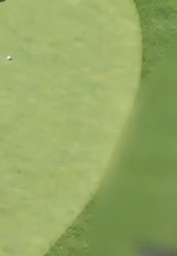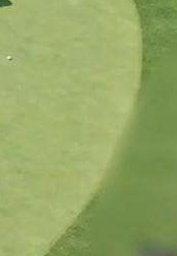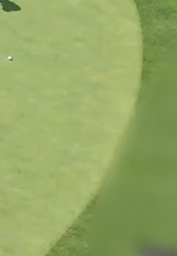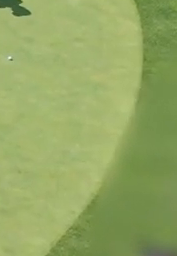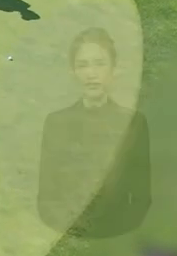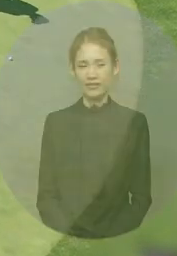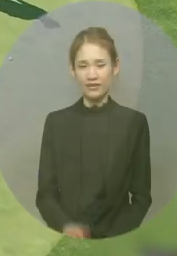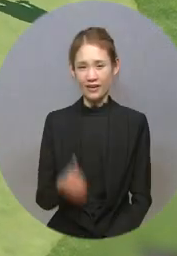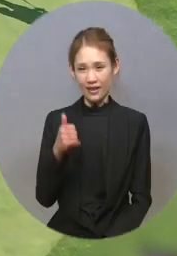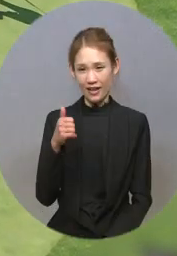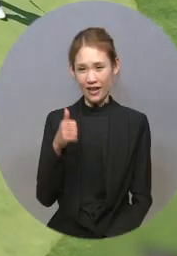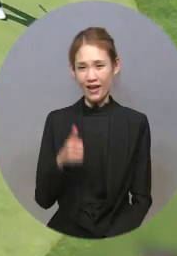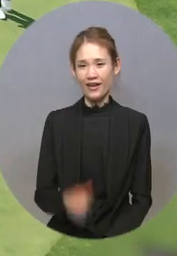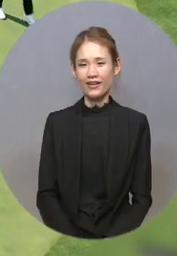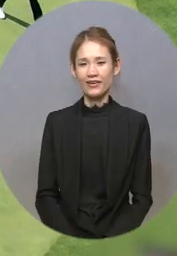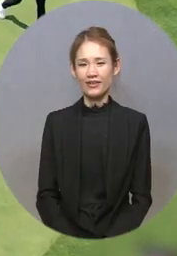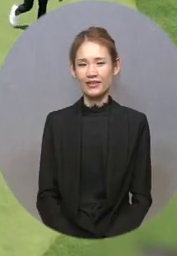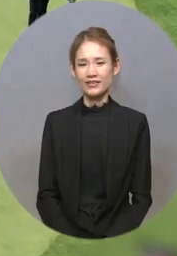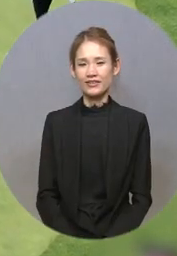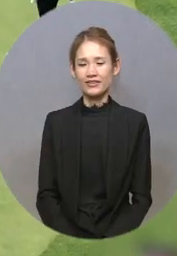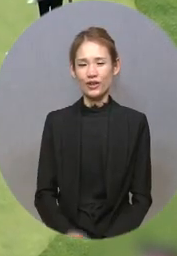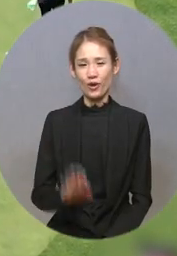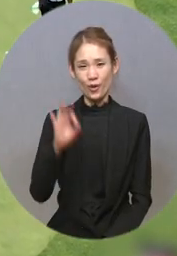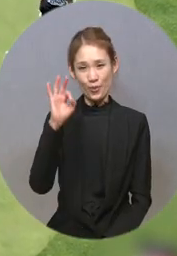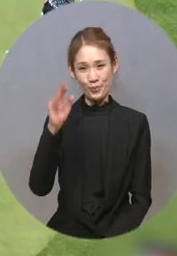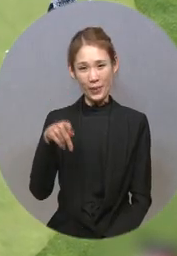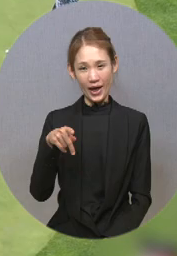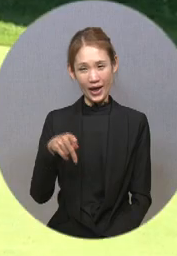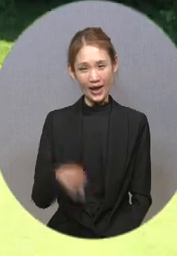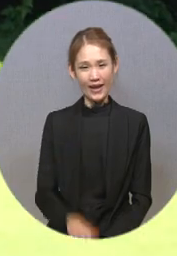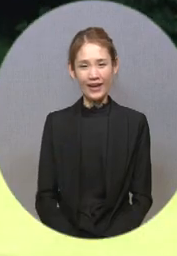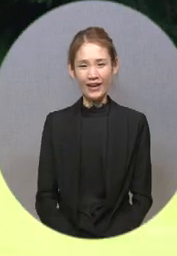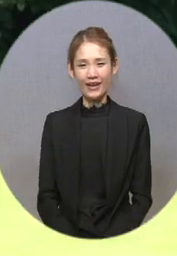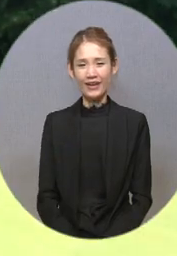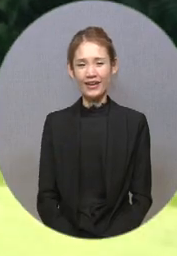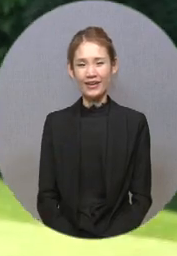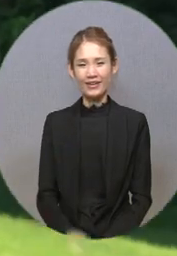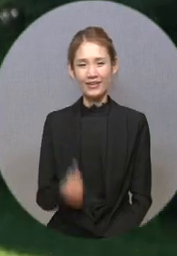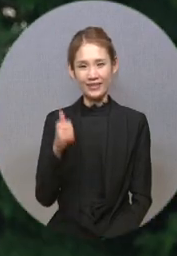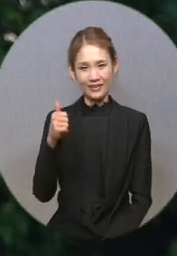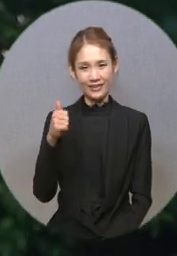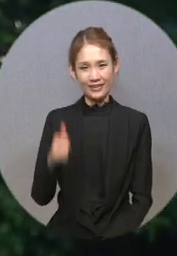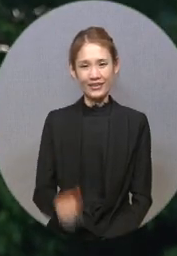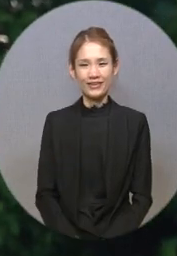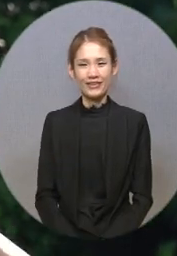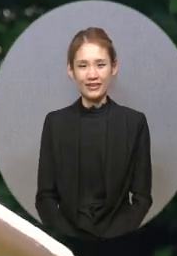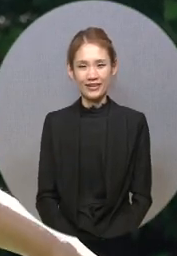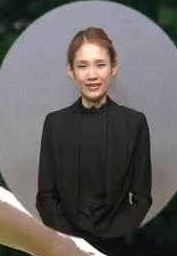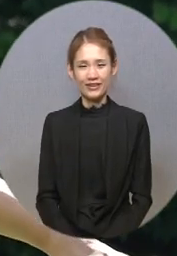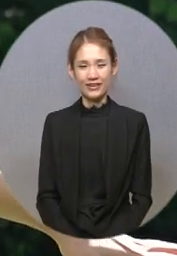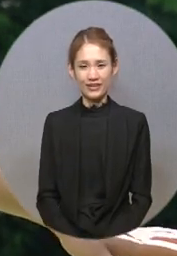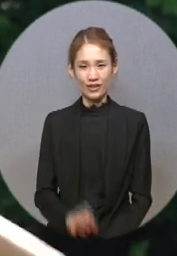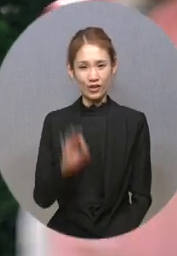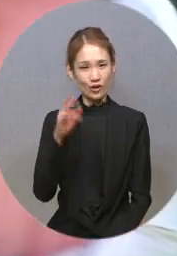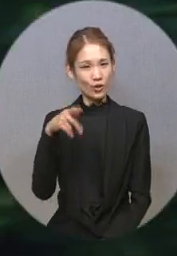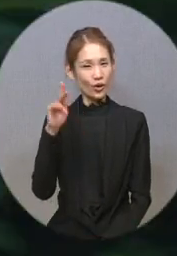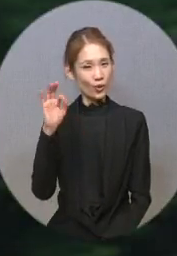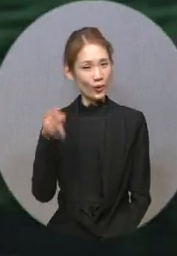나이스! 잘 쳤다. 오케이다. 고고고! 오케이야. 나이스! 잘 쳤다. 오케이다. 고고고!